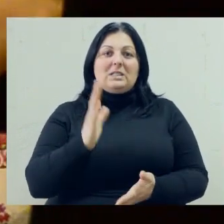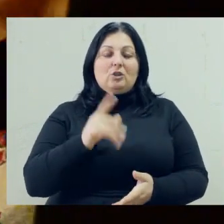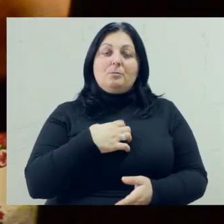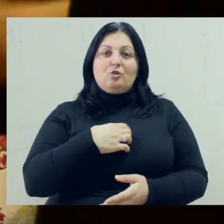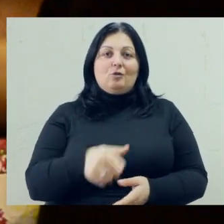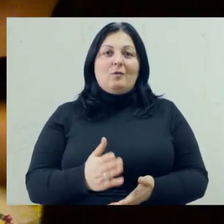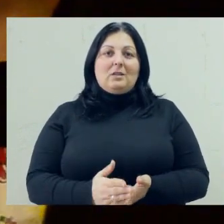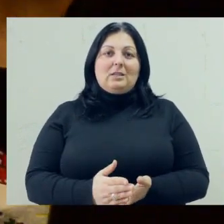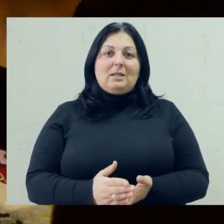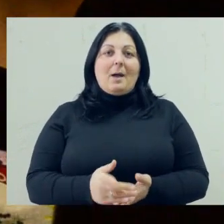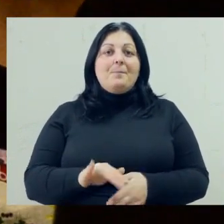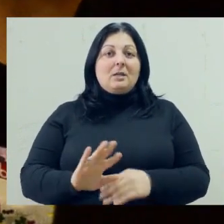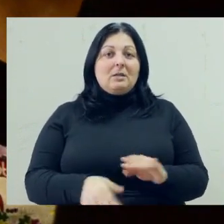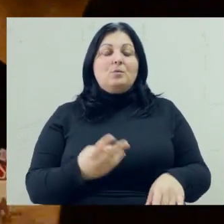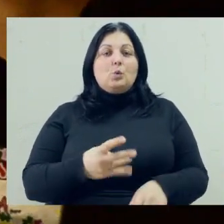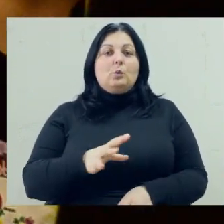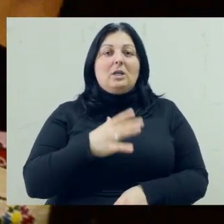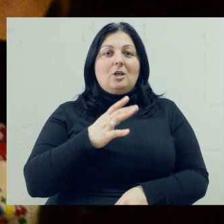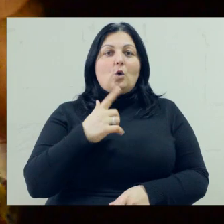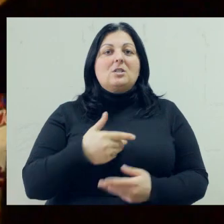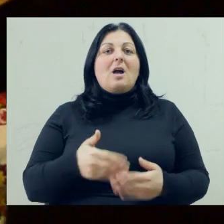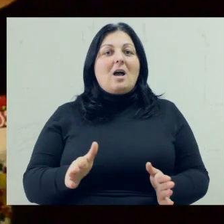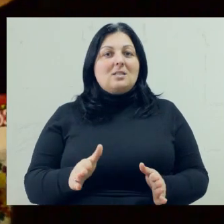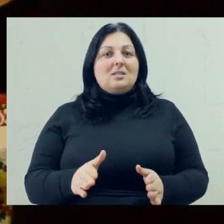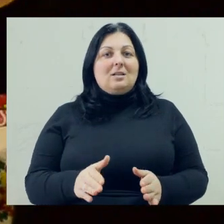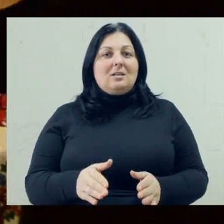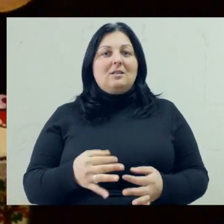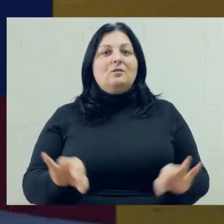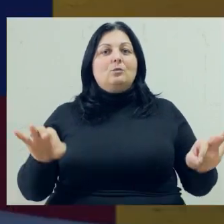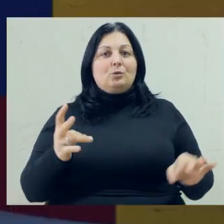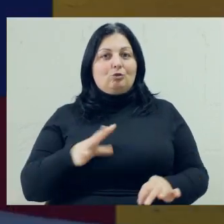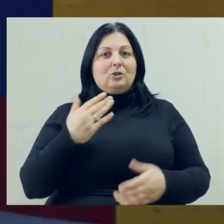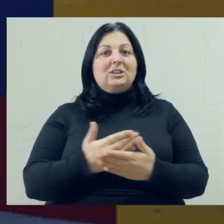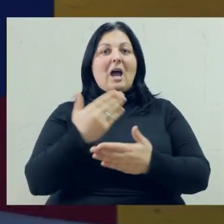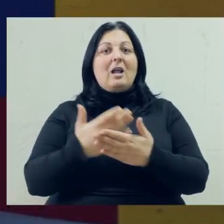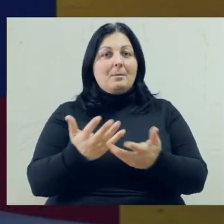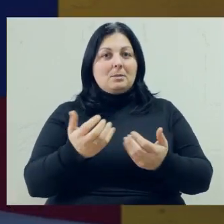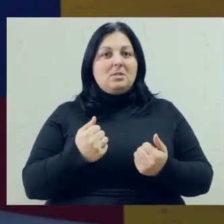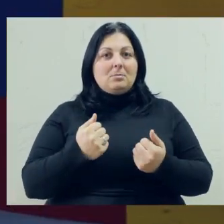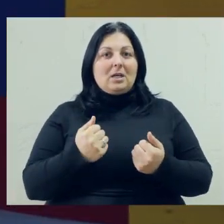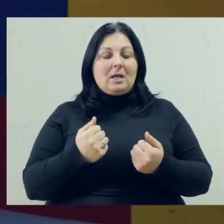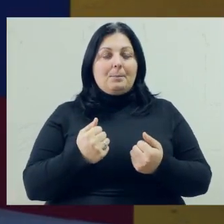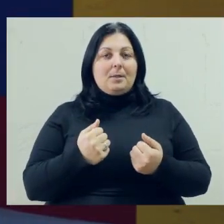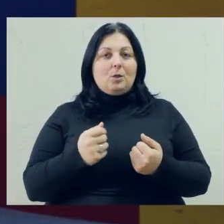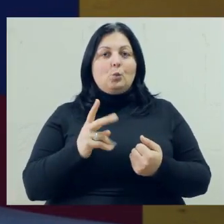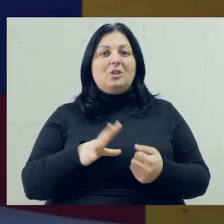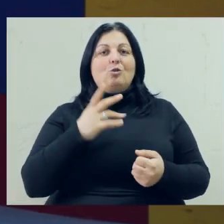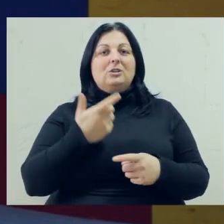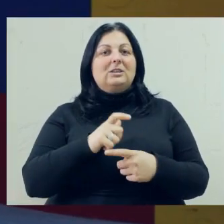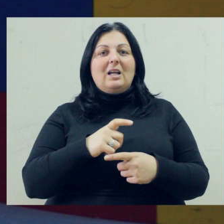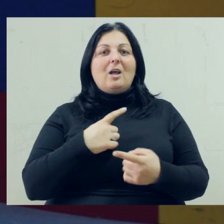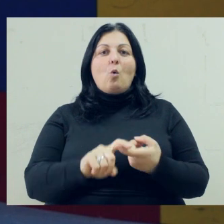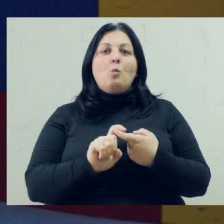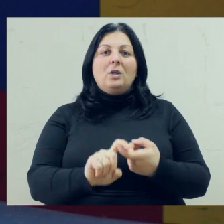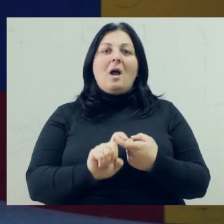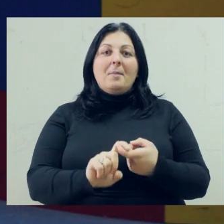იყოს. Ეს ძალიან მნიშვნელოვანია. Გარდა ამისა, უნდა იყოს გახსნილი, უნდა იყოს სიახლეების მიმღები, უნდა